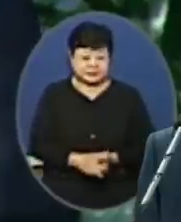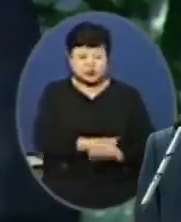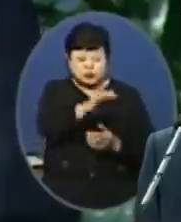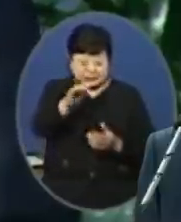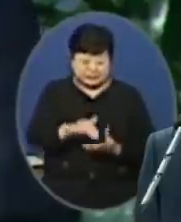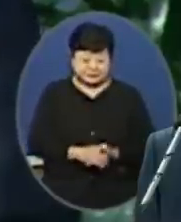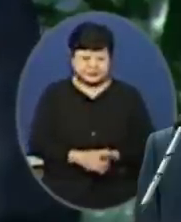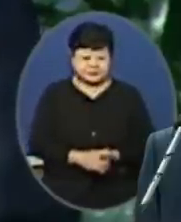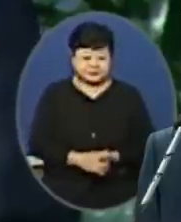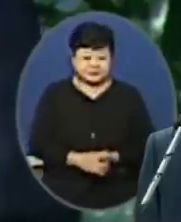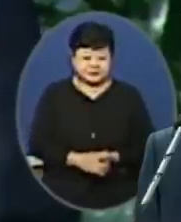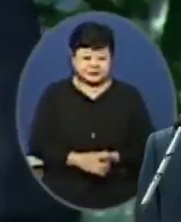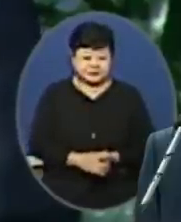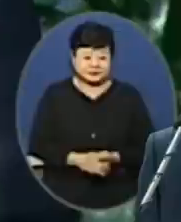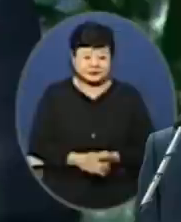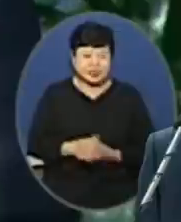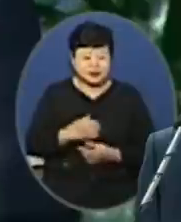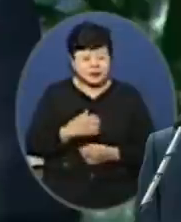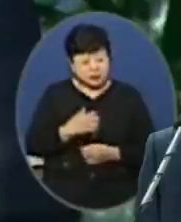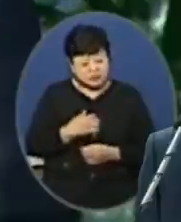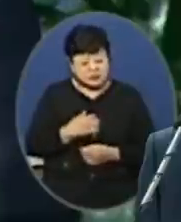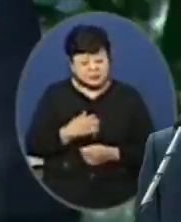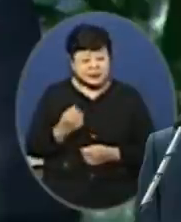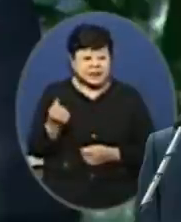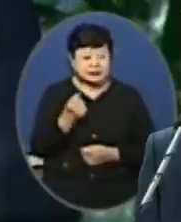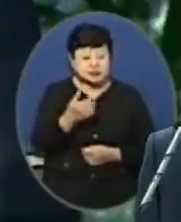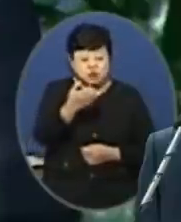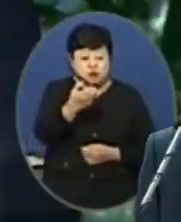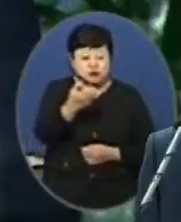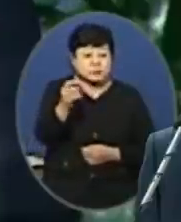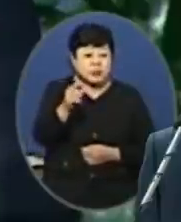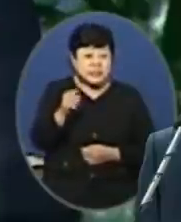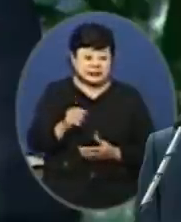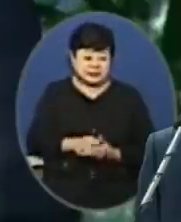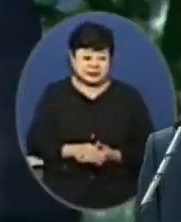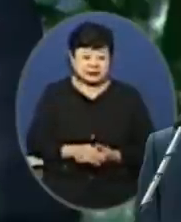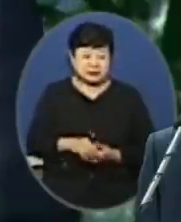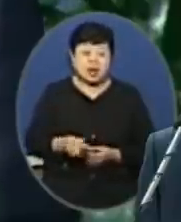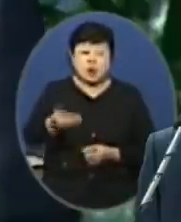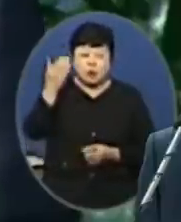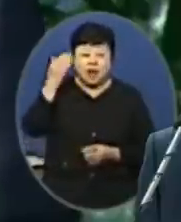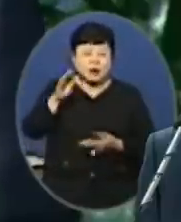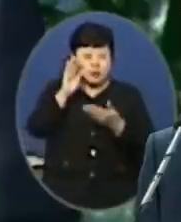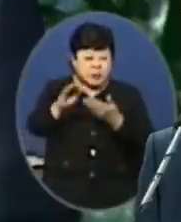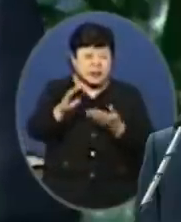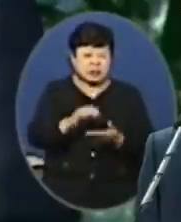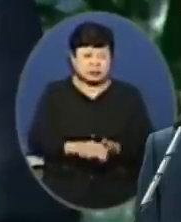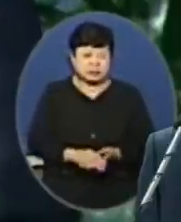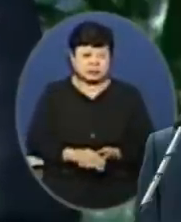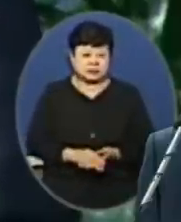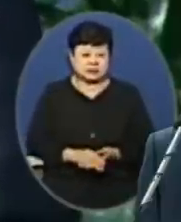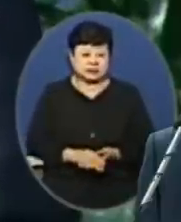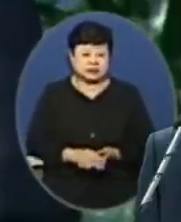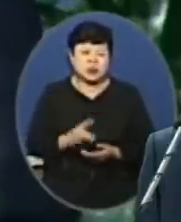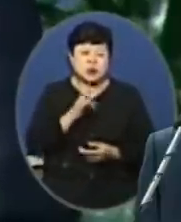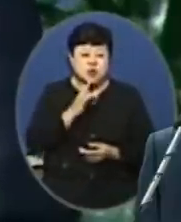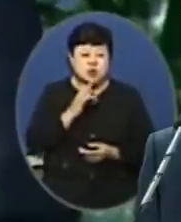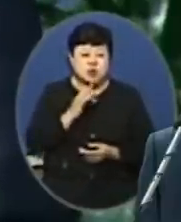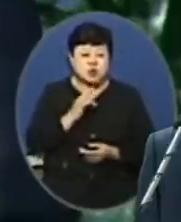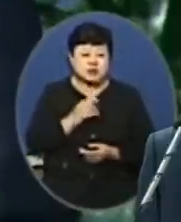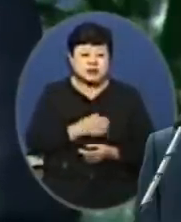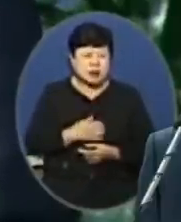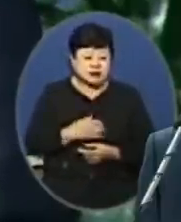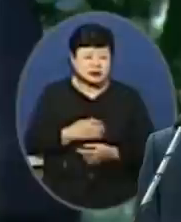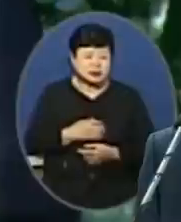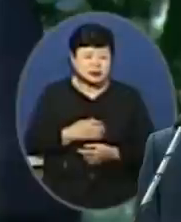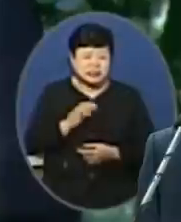우리는 우리의 염려 근심을 가지는 90%는 과거고 미래에 있을 것이고 오직 염려할